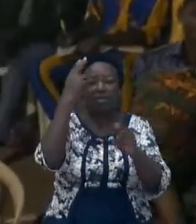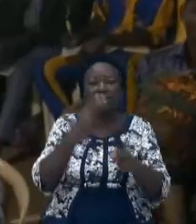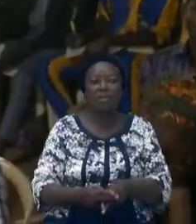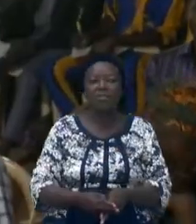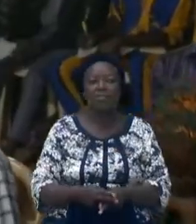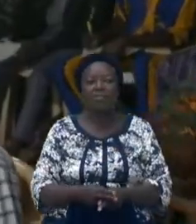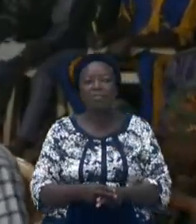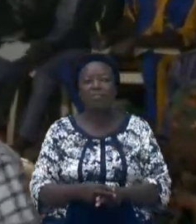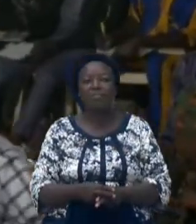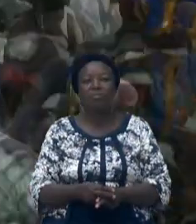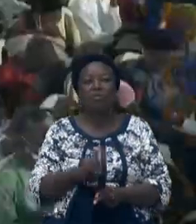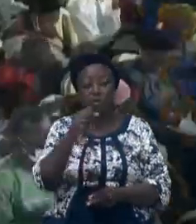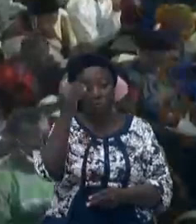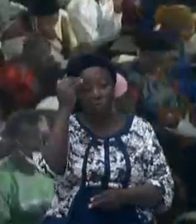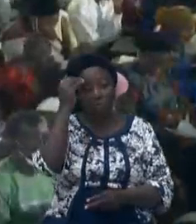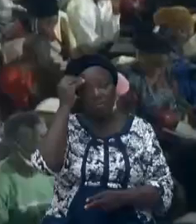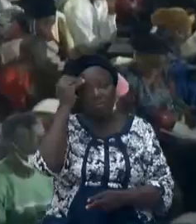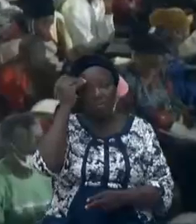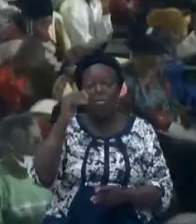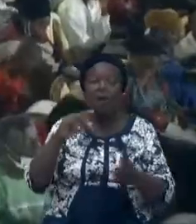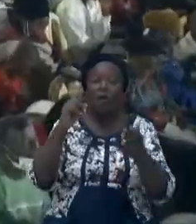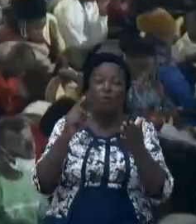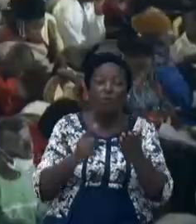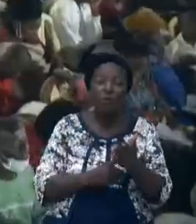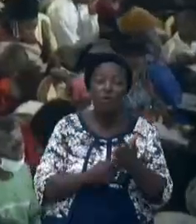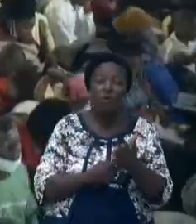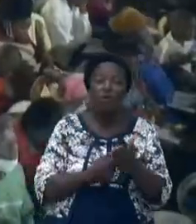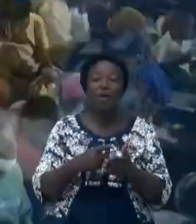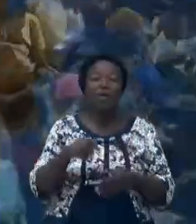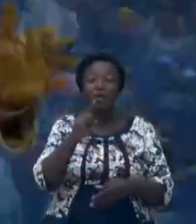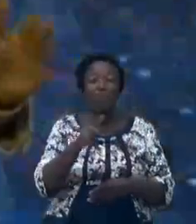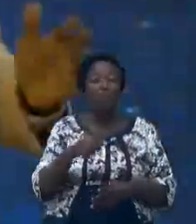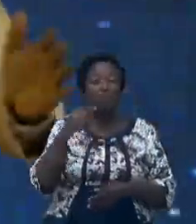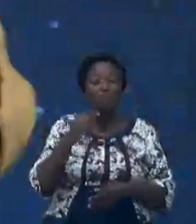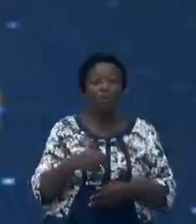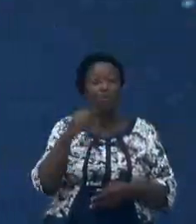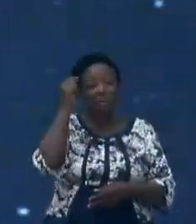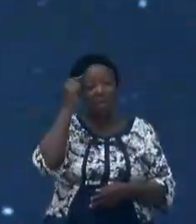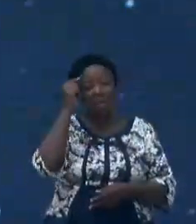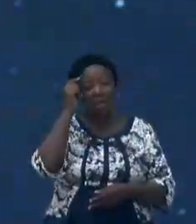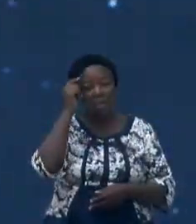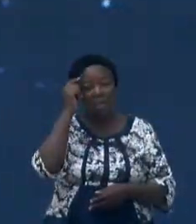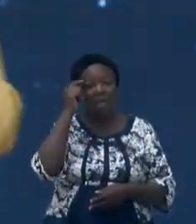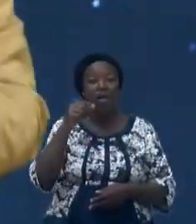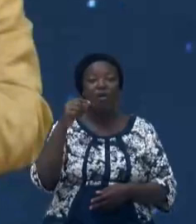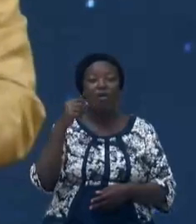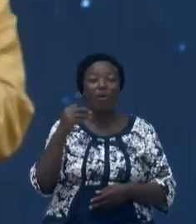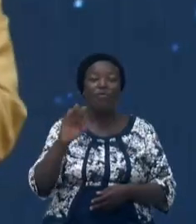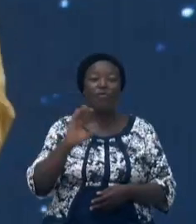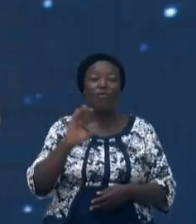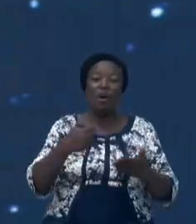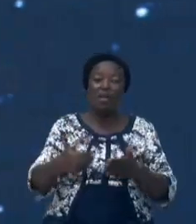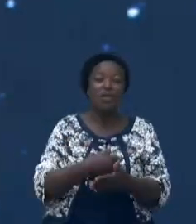personnalité viendra au nom de jésus vous avez 7 nous sépare